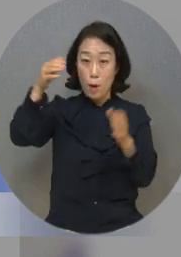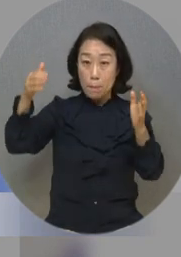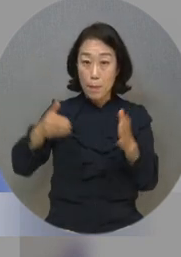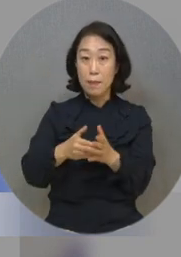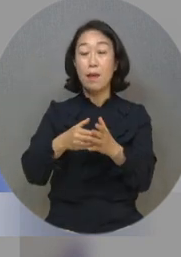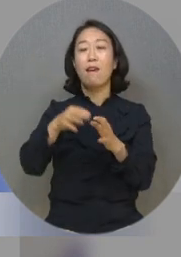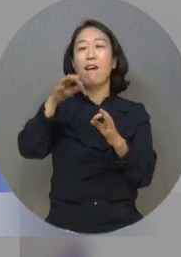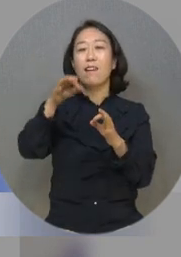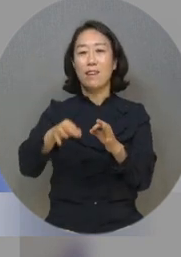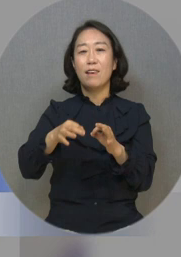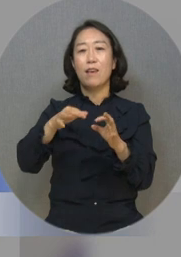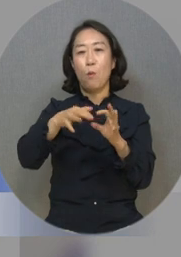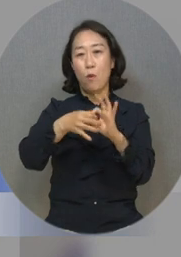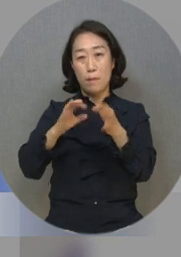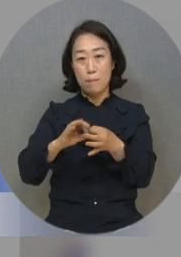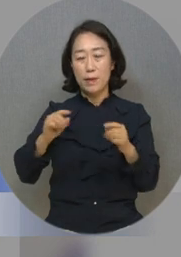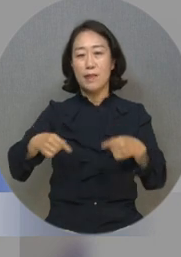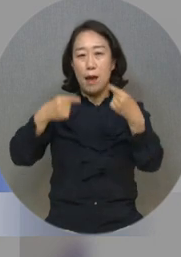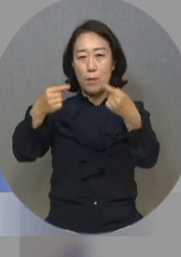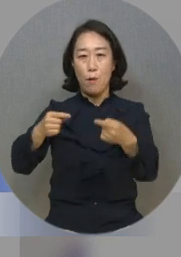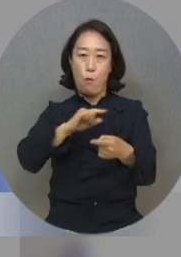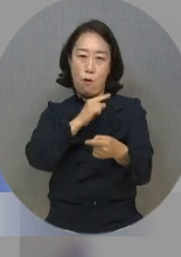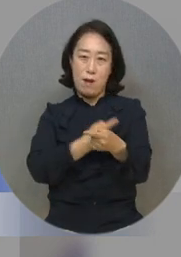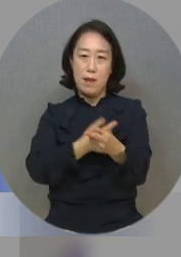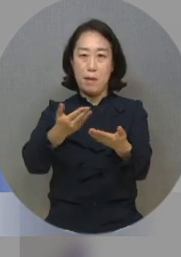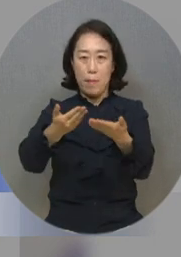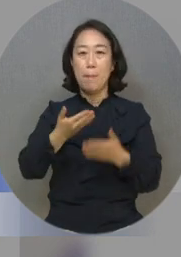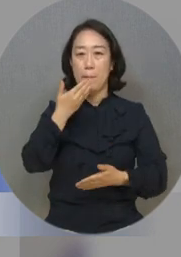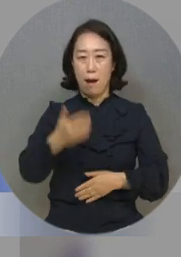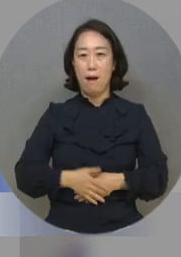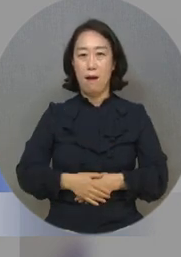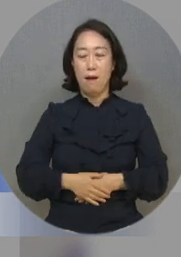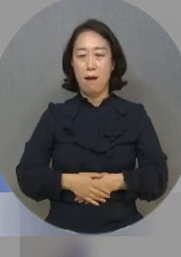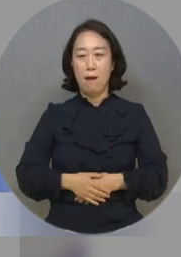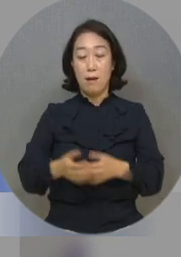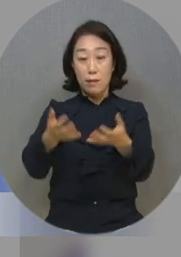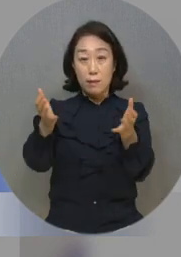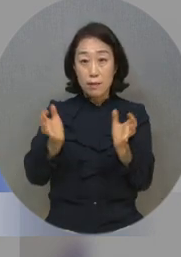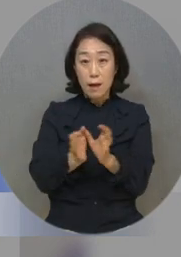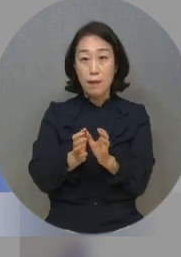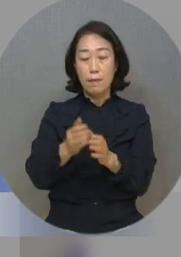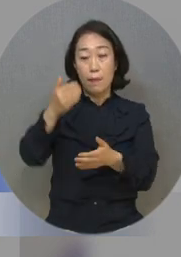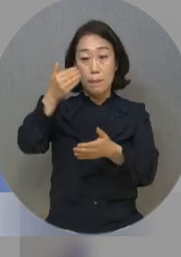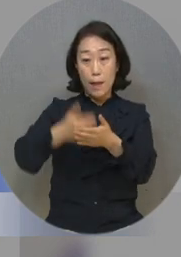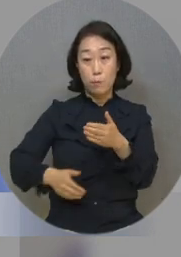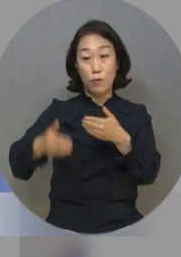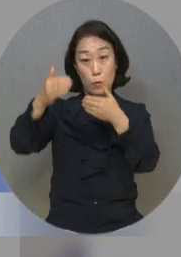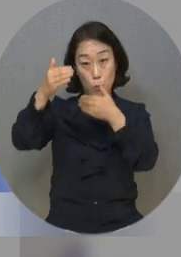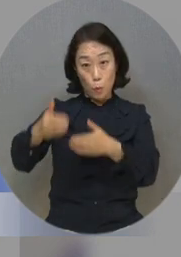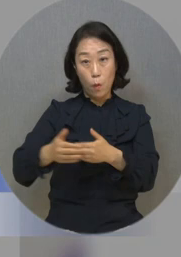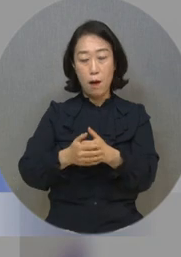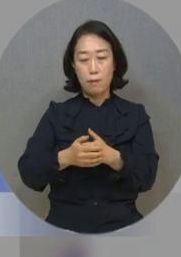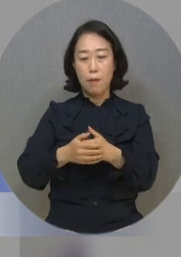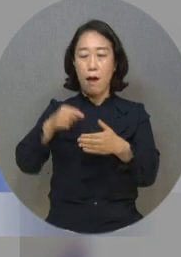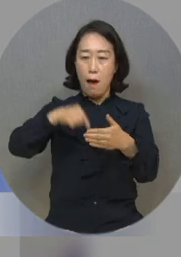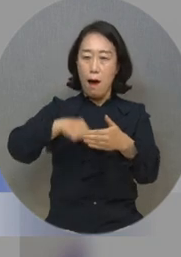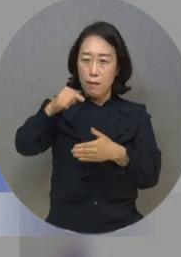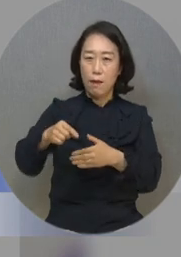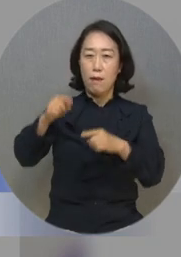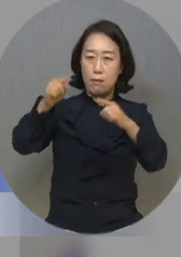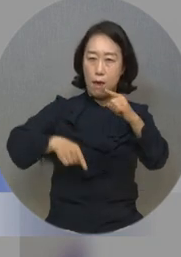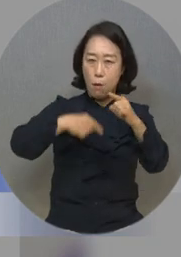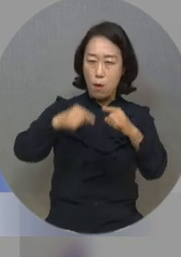패럴림픽 출정권을 획득한 바 있습니다 한편 선수단은 앞으로 남은 국내외 대회에서도 최선을